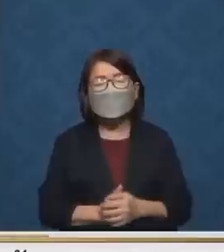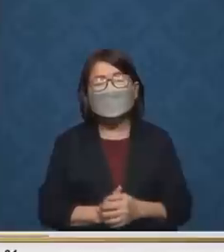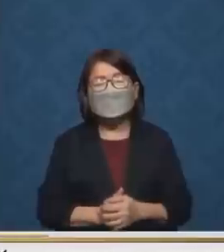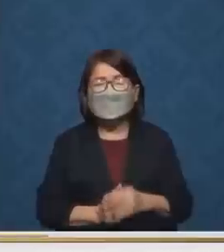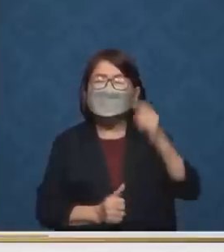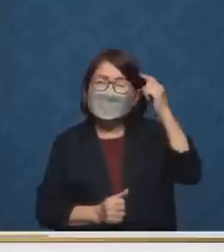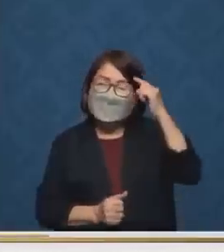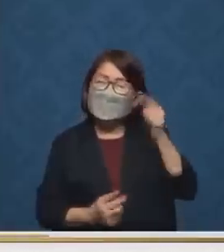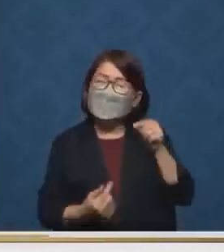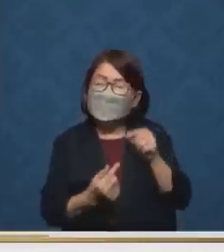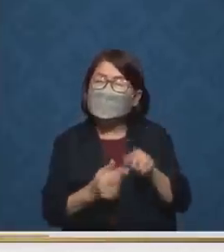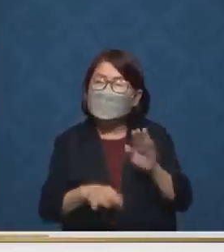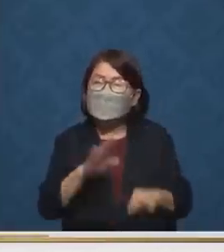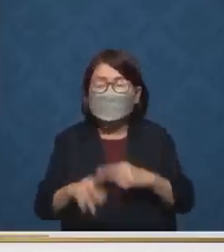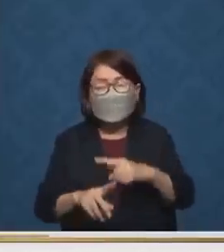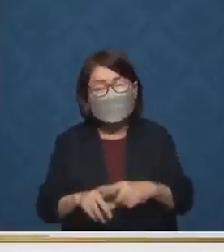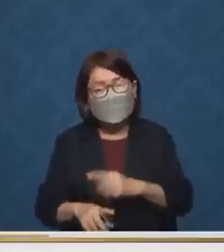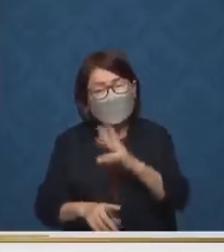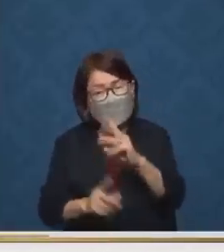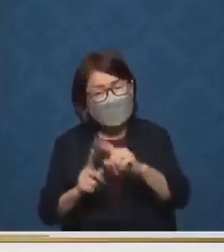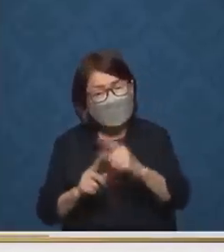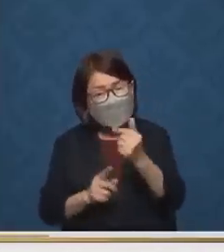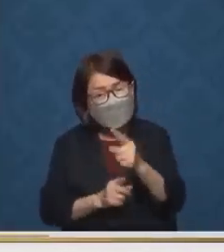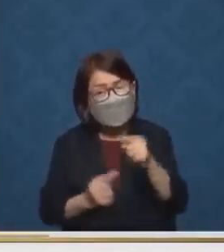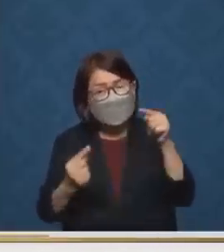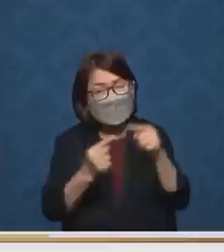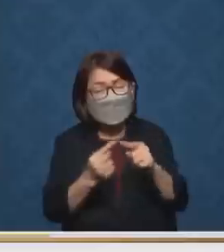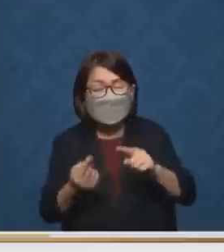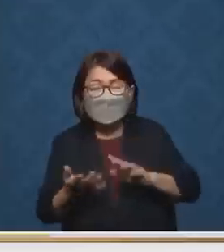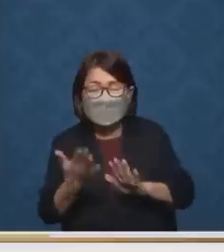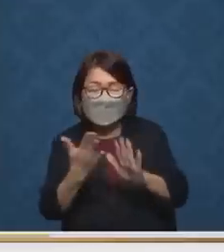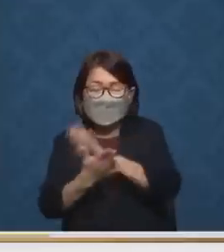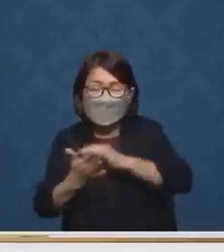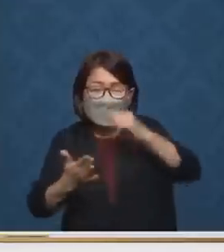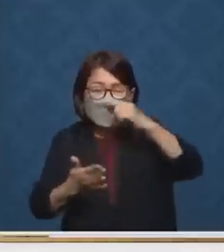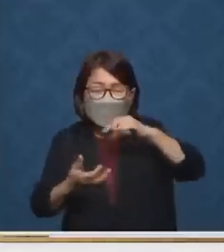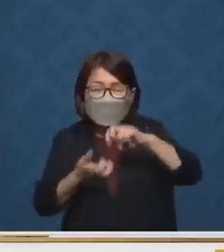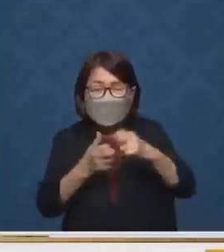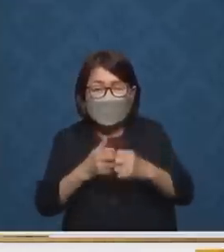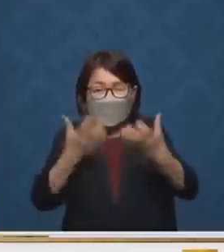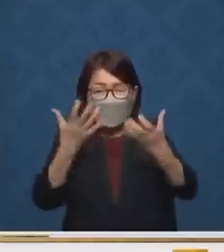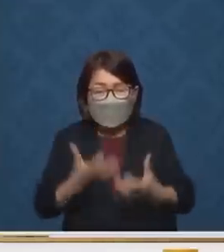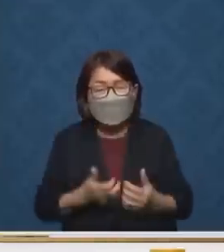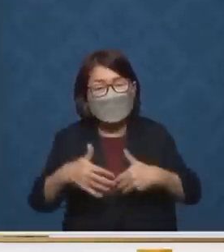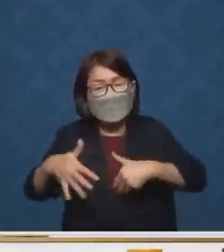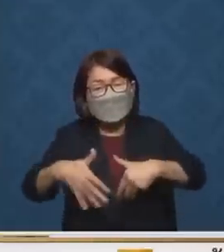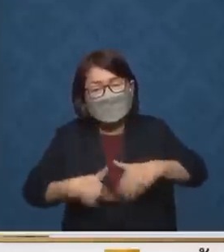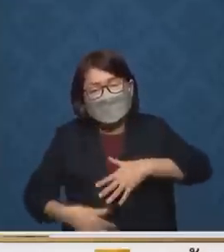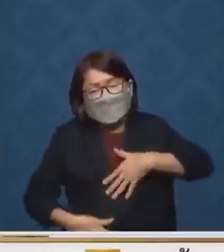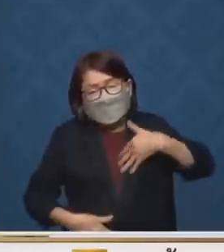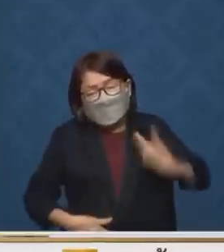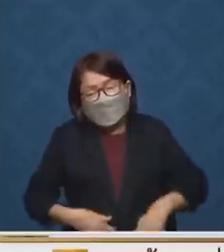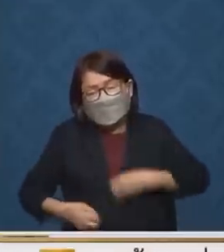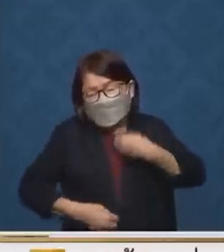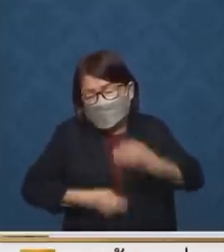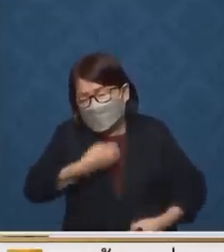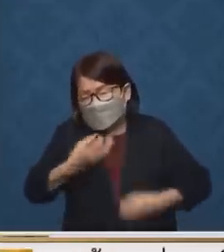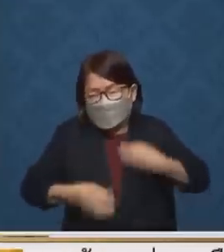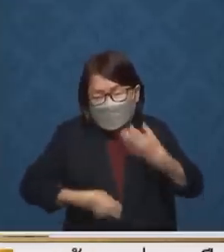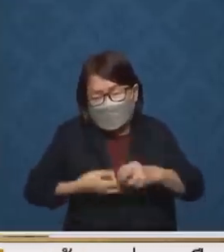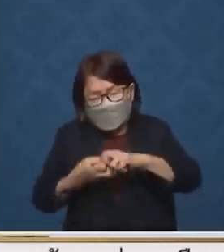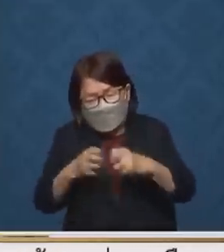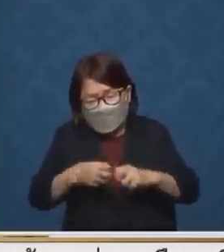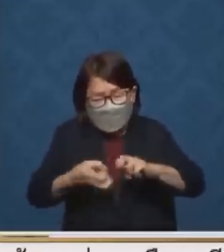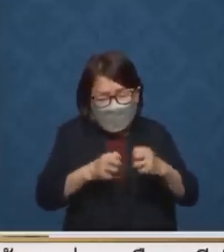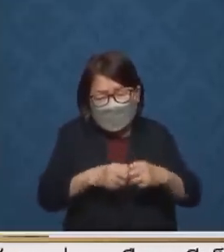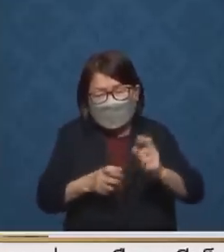เดียวกันนี้เป็นห่วงเวลาที่ประเทศไทยถึงจดวิกริตพี่น้ประชาชนต่างซะทอนปญหาถึงภาวะวิกริ